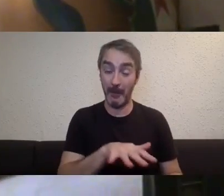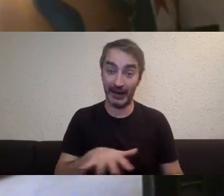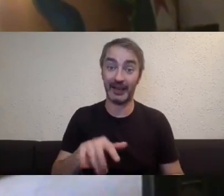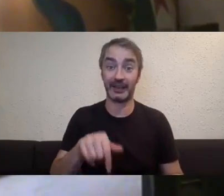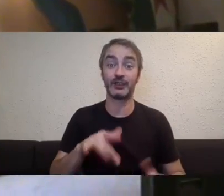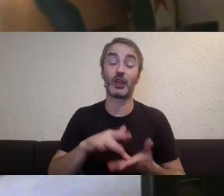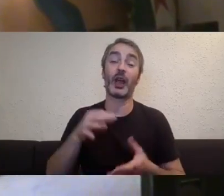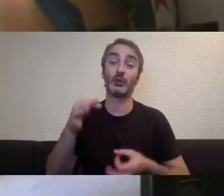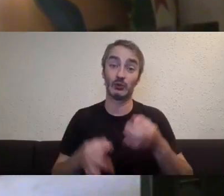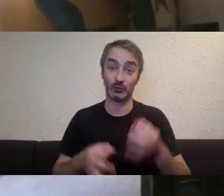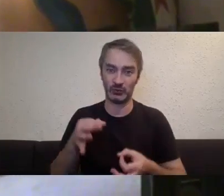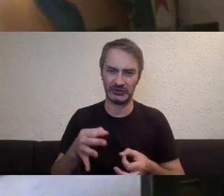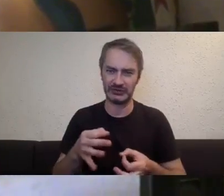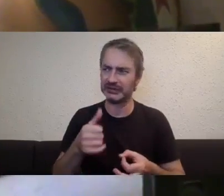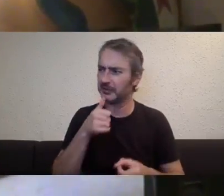Va arribar el judici